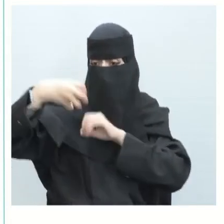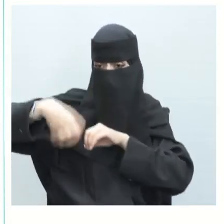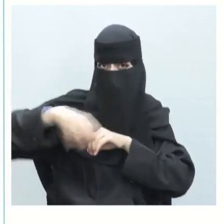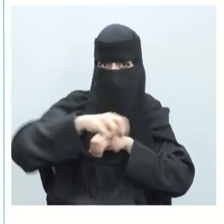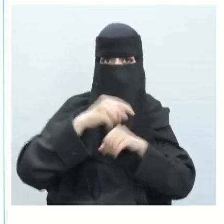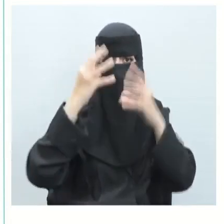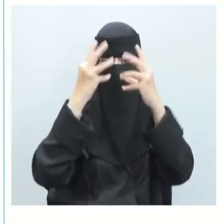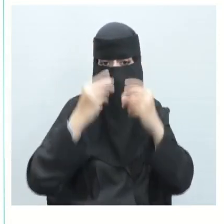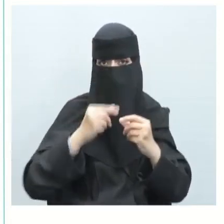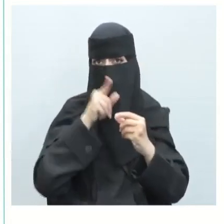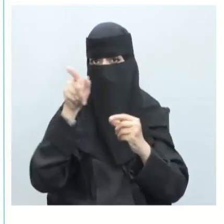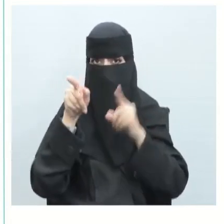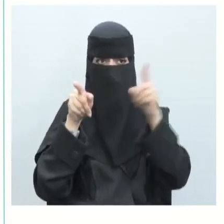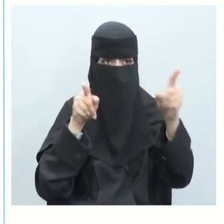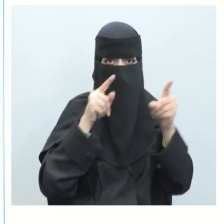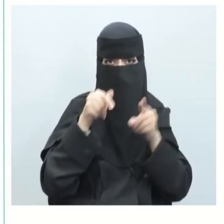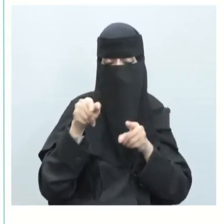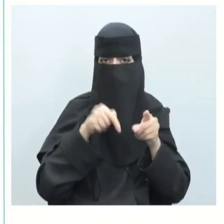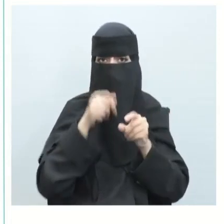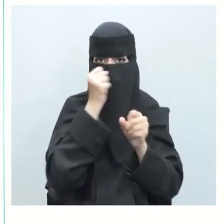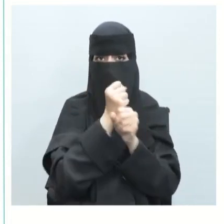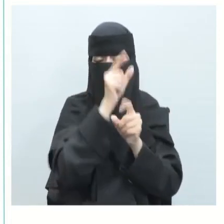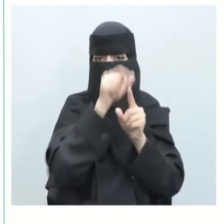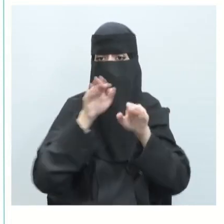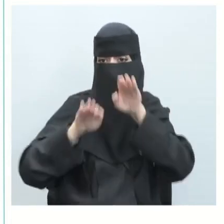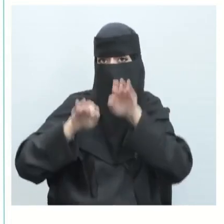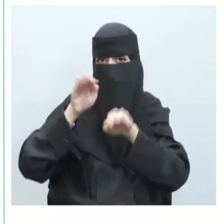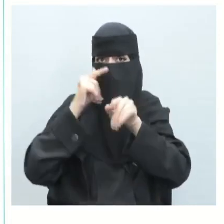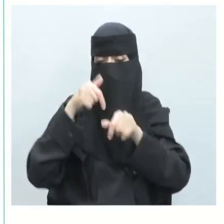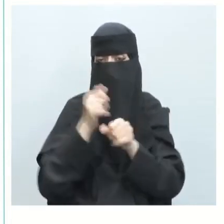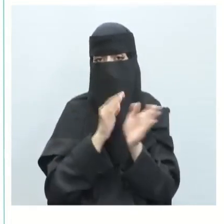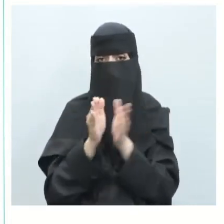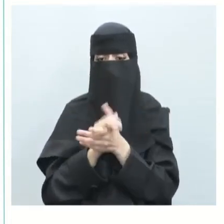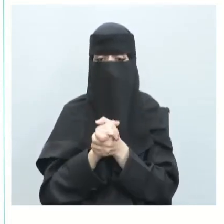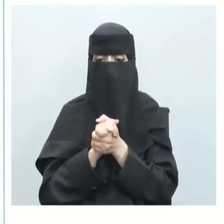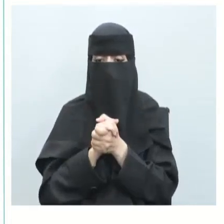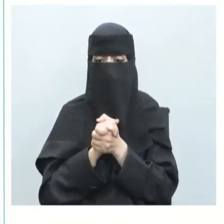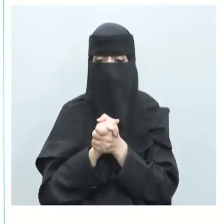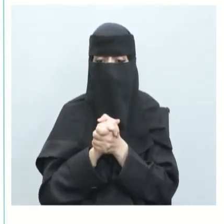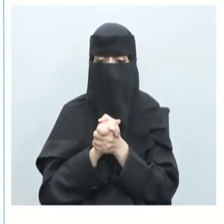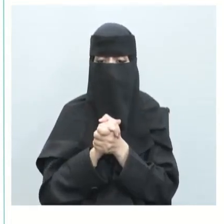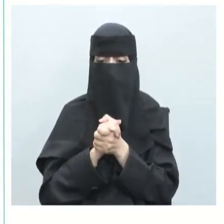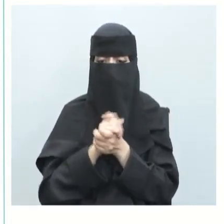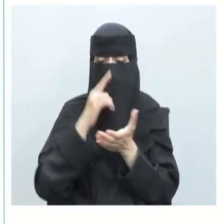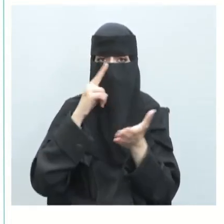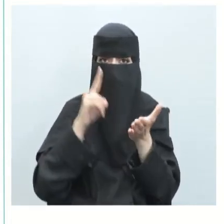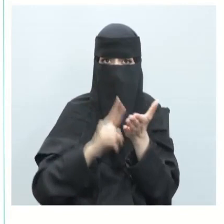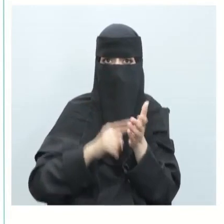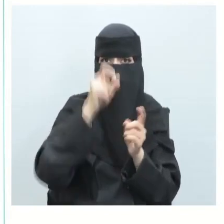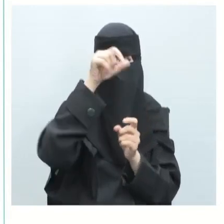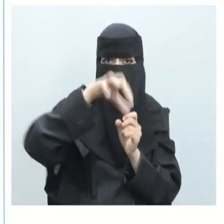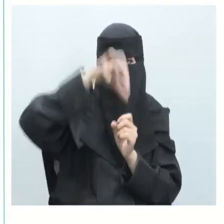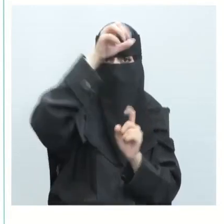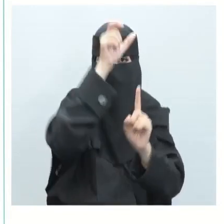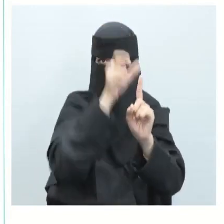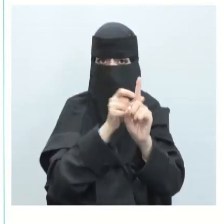وائم بين هذا وذاك بمعنى الموظف وايضا العمل وطبيعته ايضا يجب